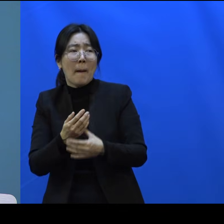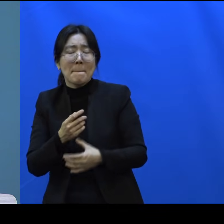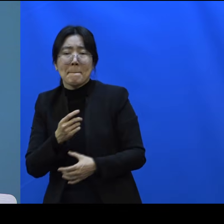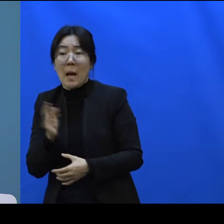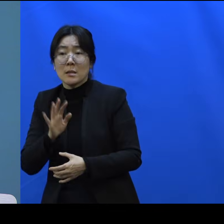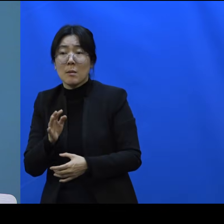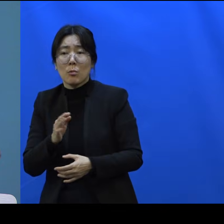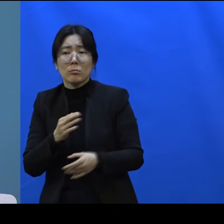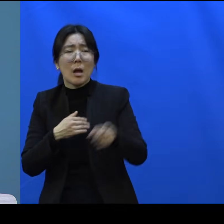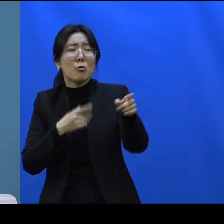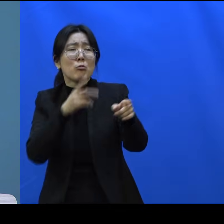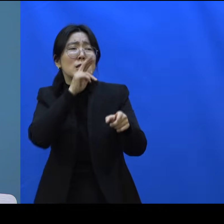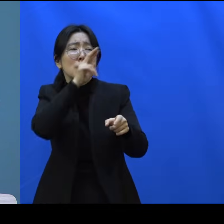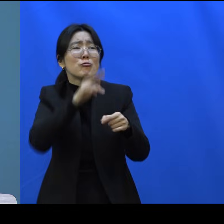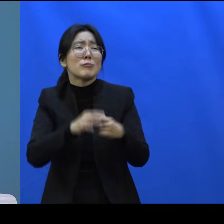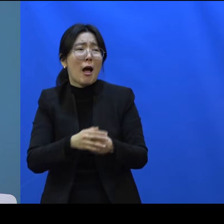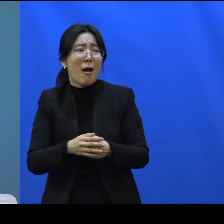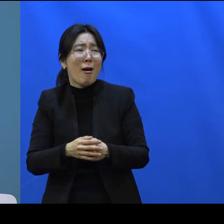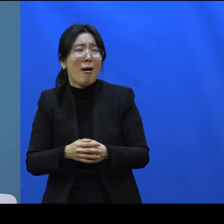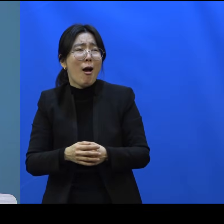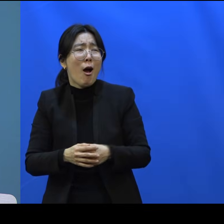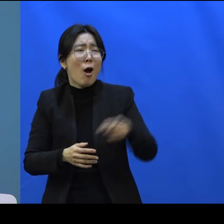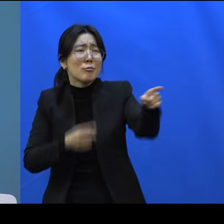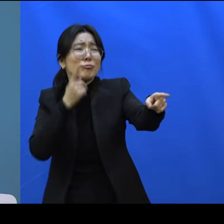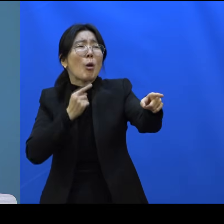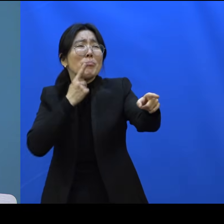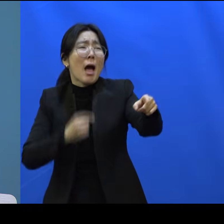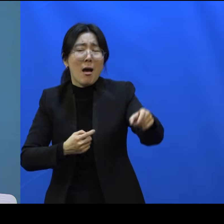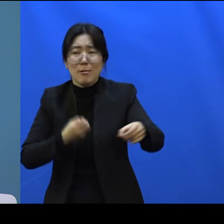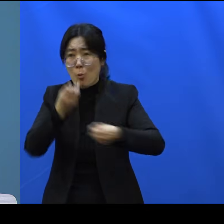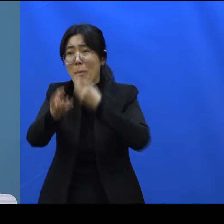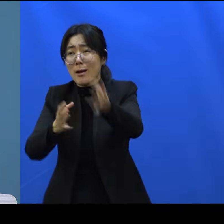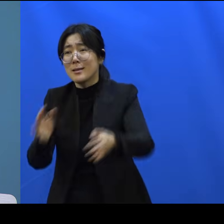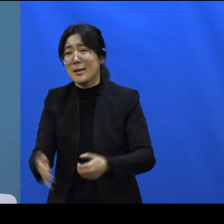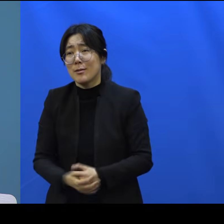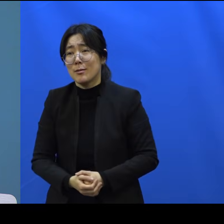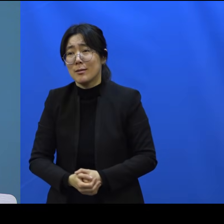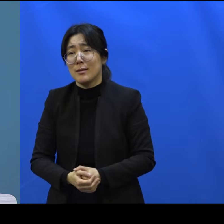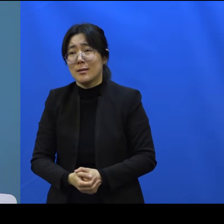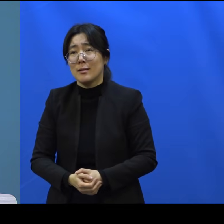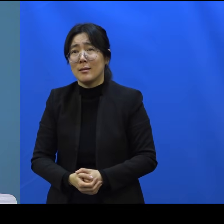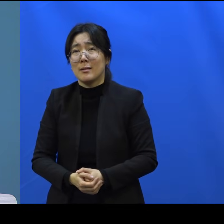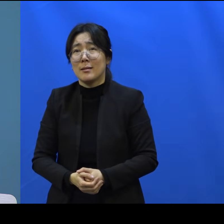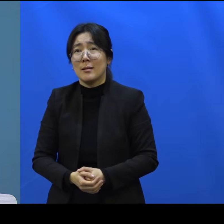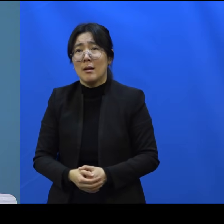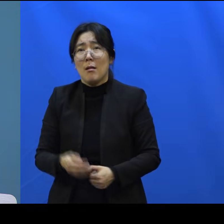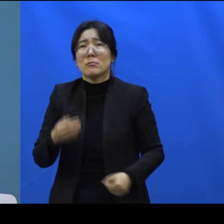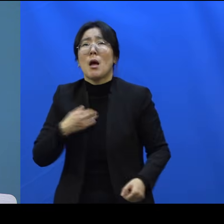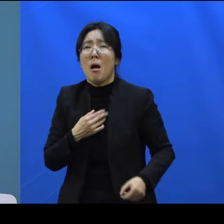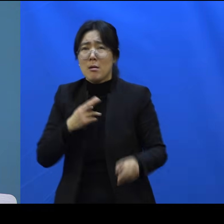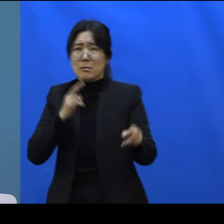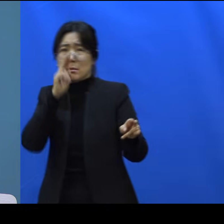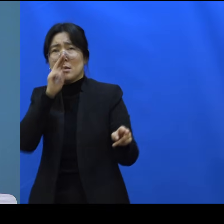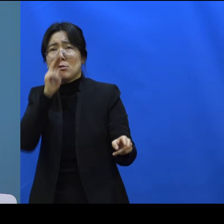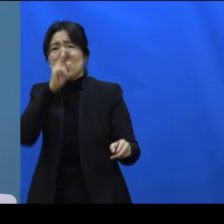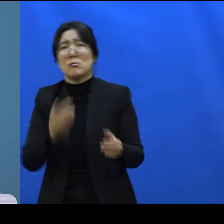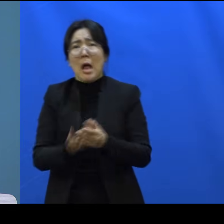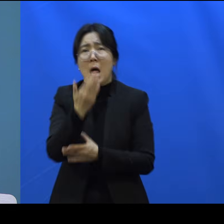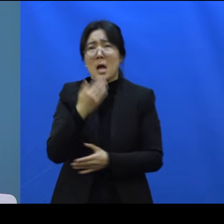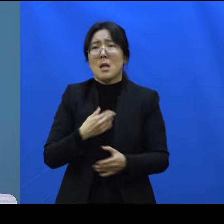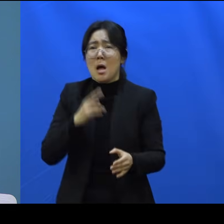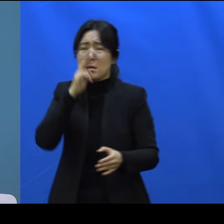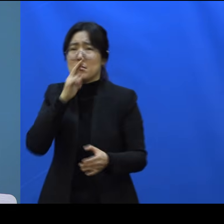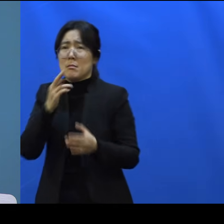그래서 열등감이 있으면 자꾸 그 포장하려고 막 애를 쓰지 말고요. 열등감 나 많대 뭐 이러고 자꾸 다니세요.